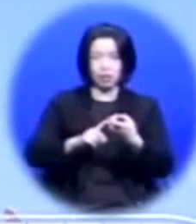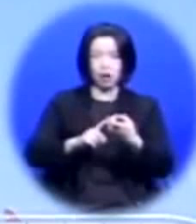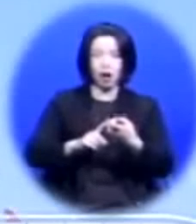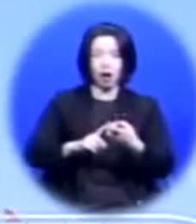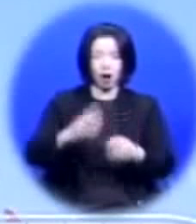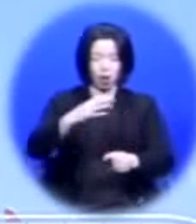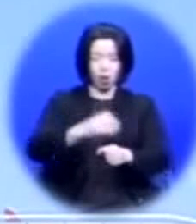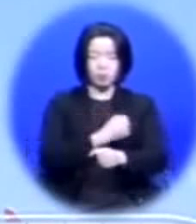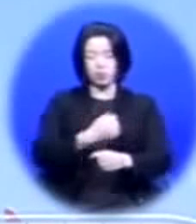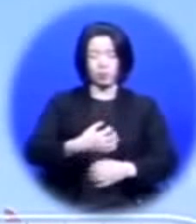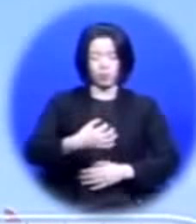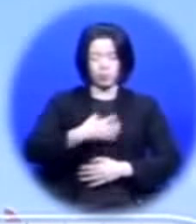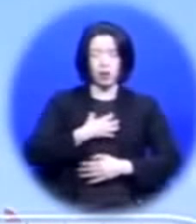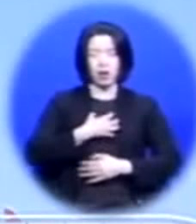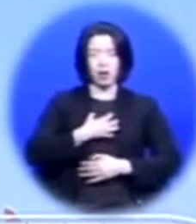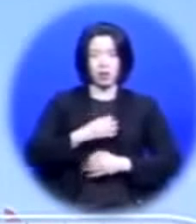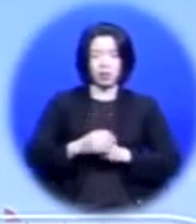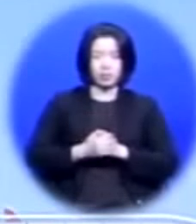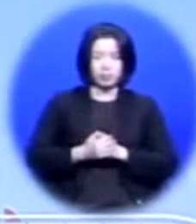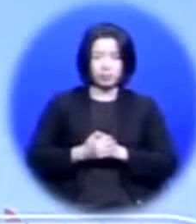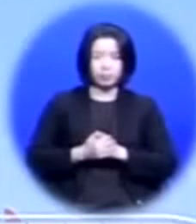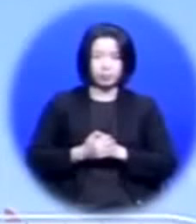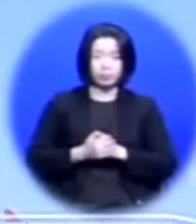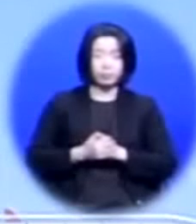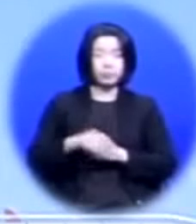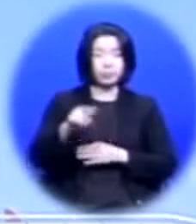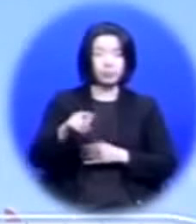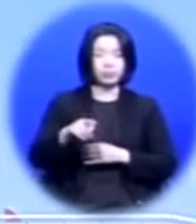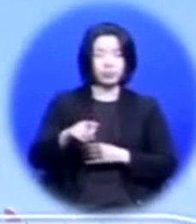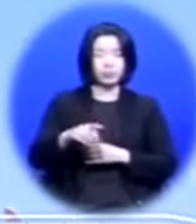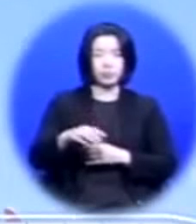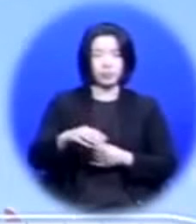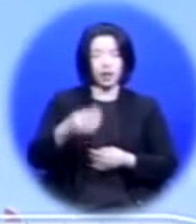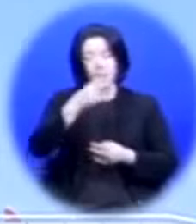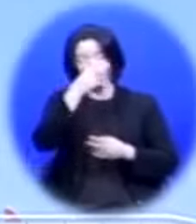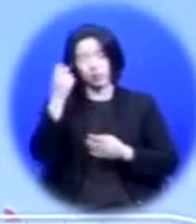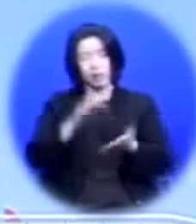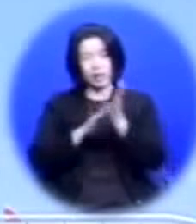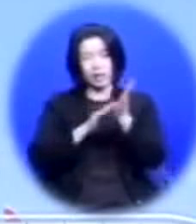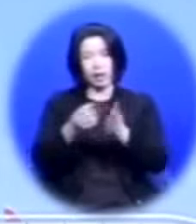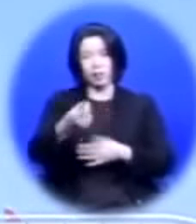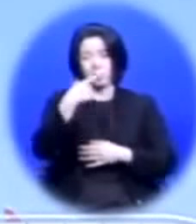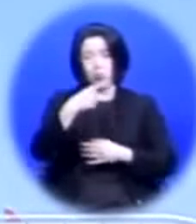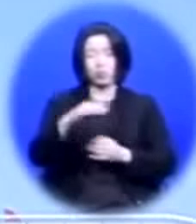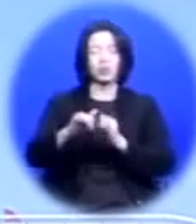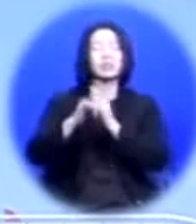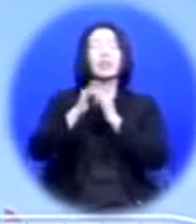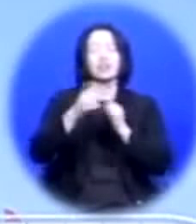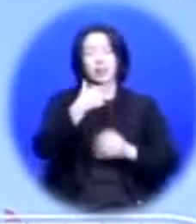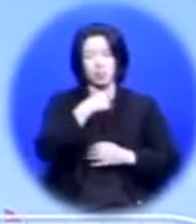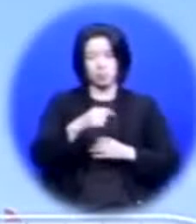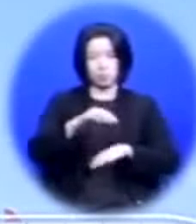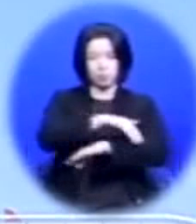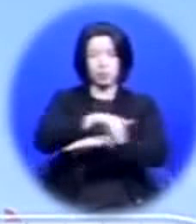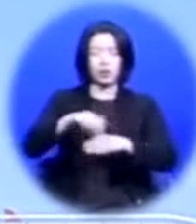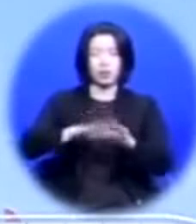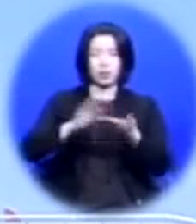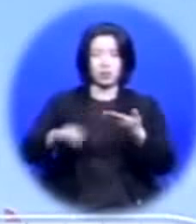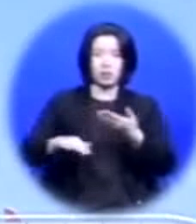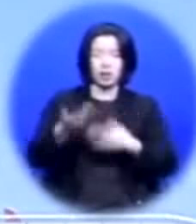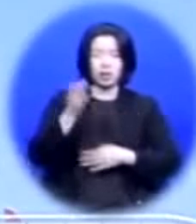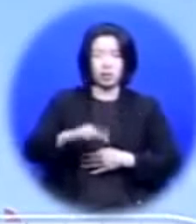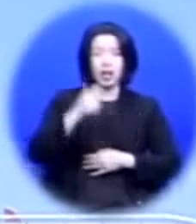엄청난 충격이었어요 그가 수면제 먹고 자살까지 시도했습니다 그런데